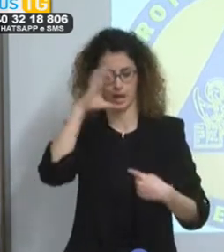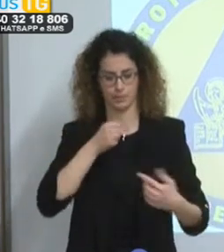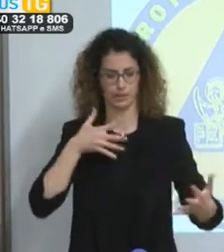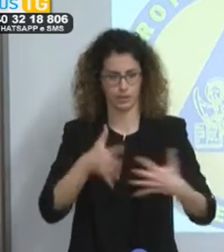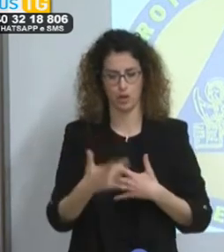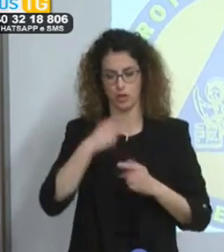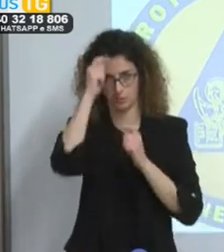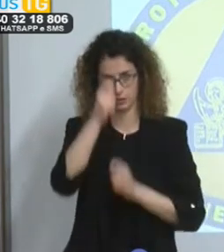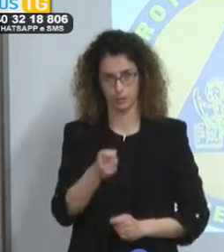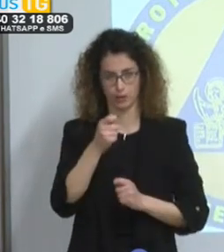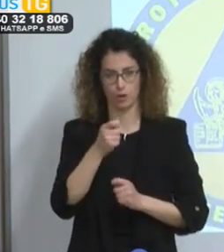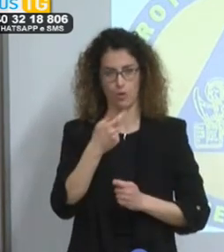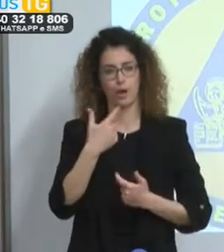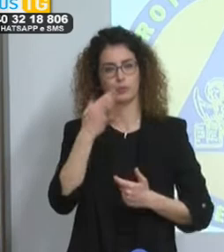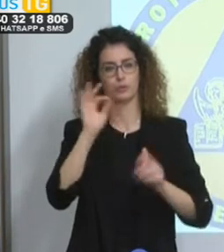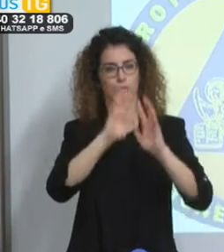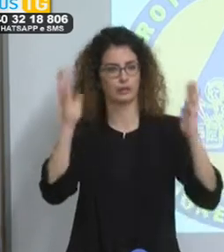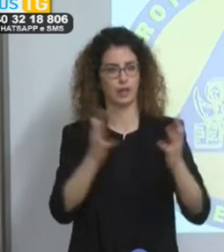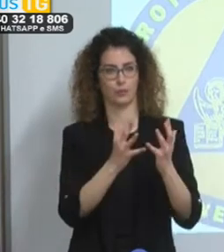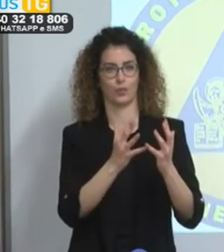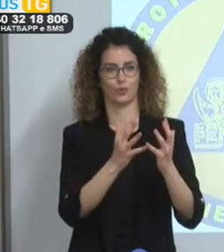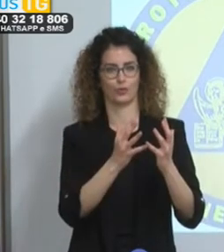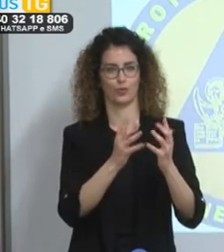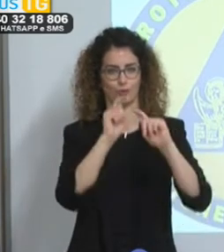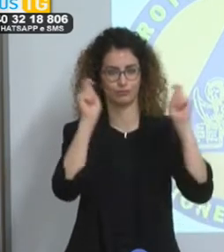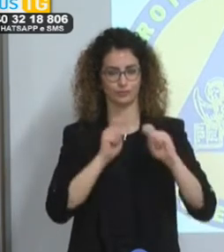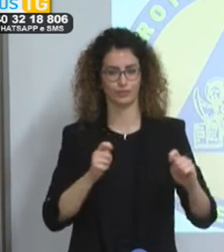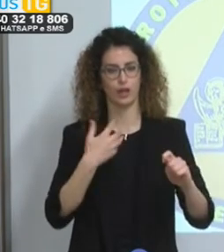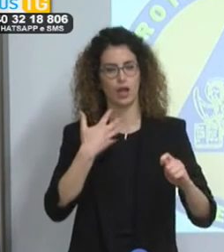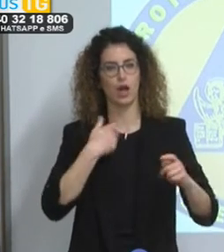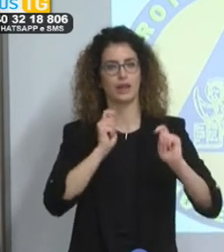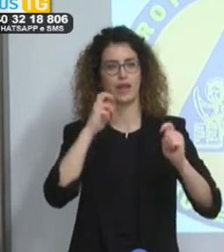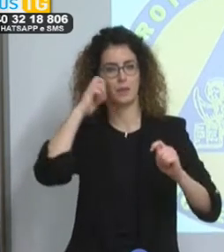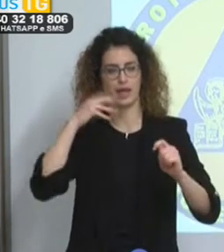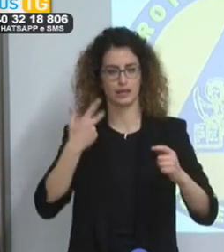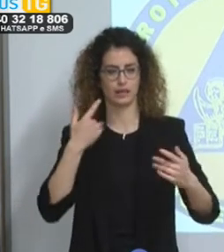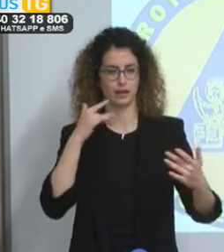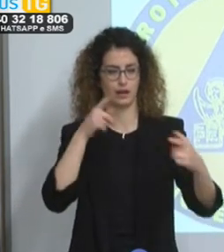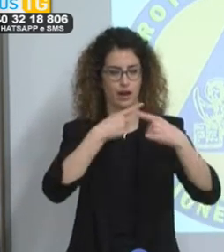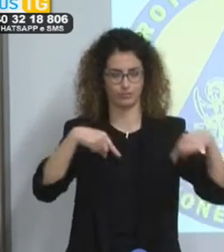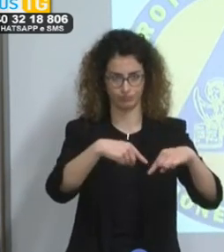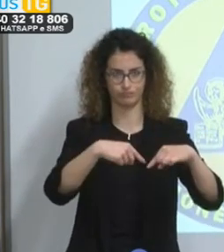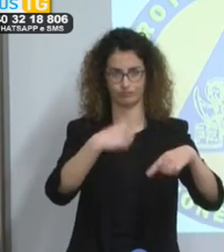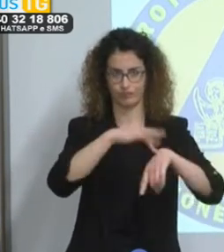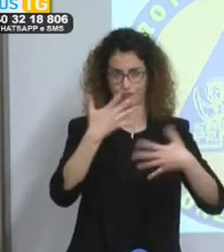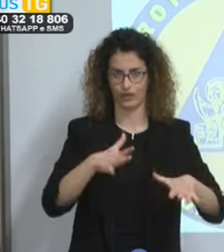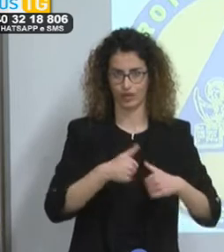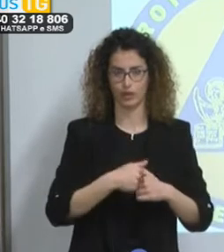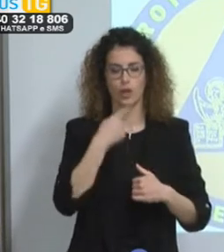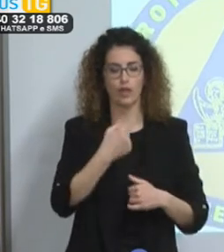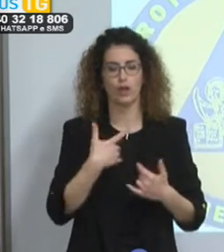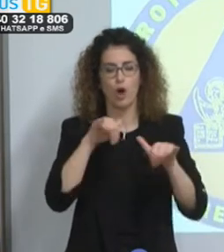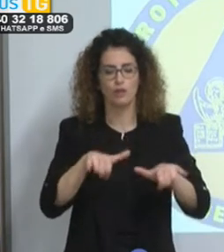lo rispetto, ma a livello internazionale, io che ho incontrato la stampa estera l'altro giorno, ho detto guardate,